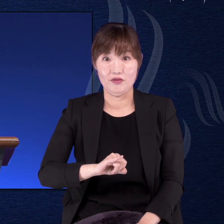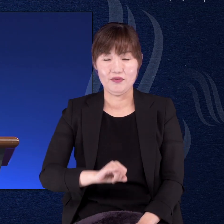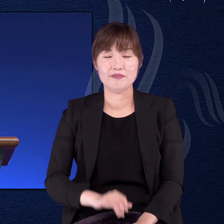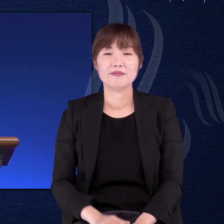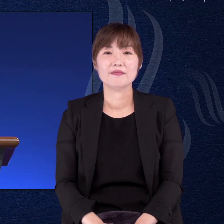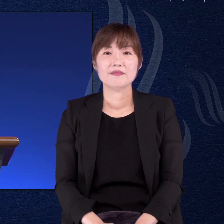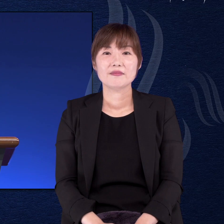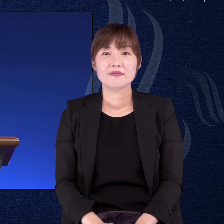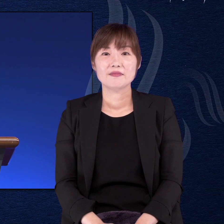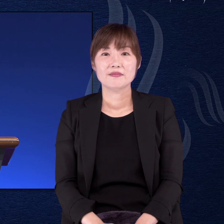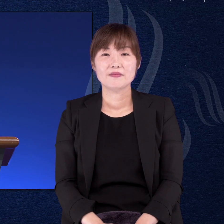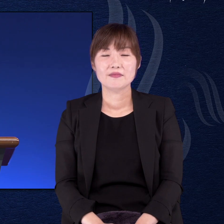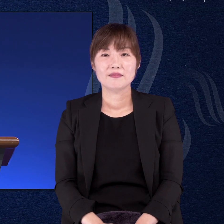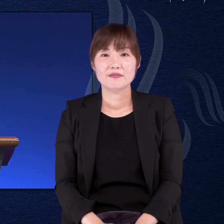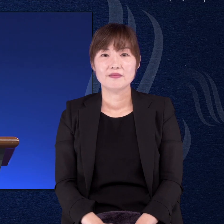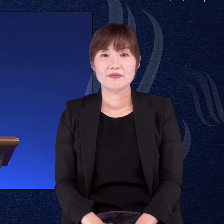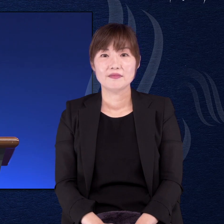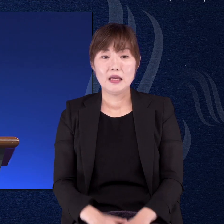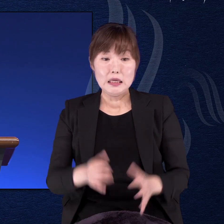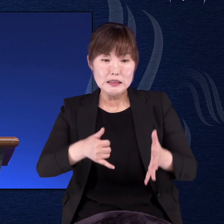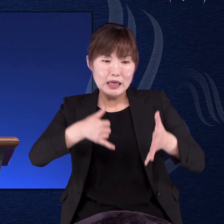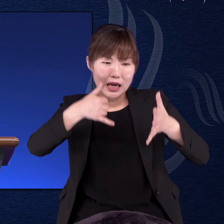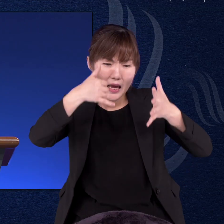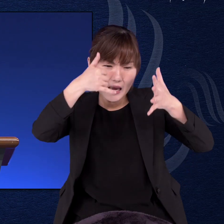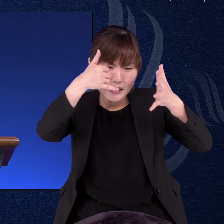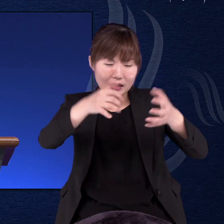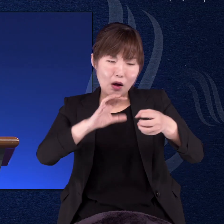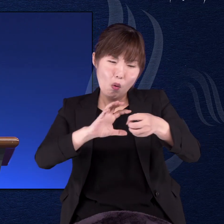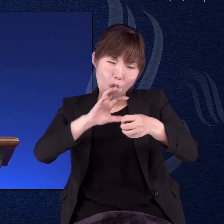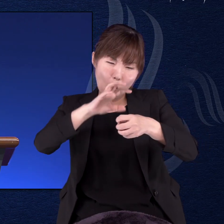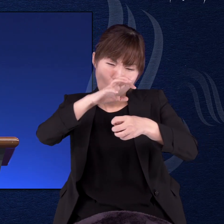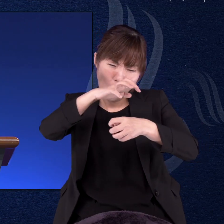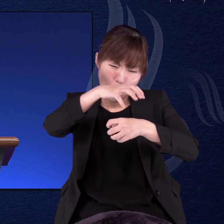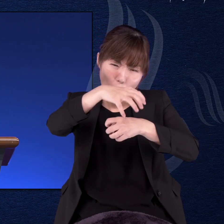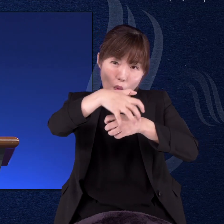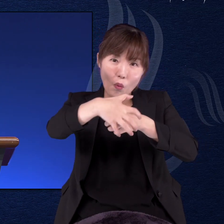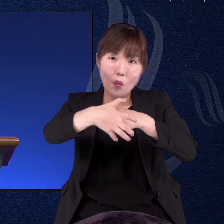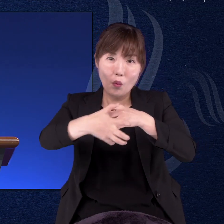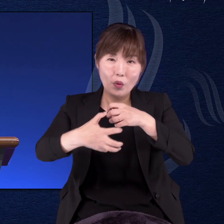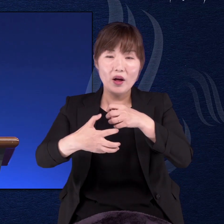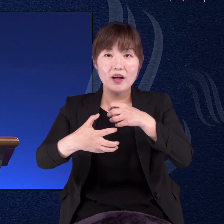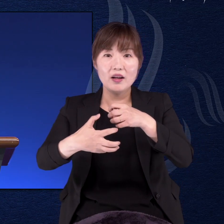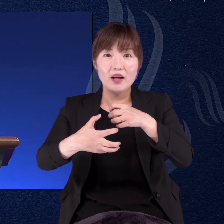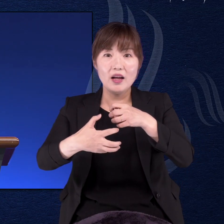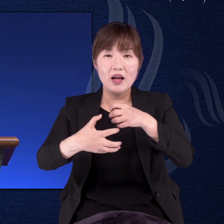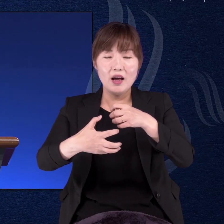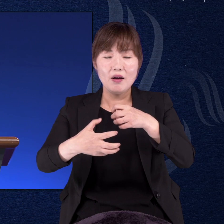세상 어느 곳에 가든 누구를 만나든 우리는 아무런 걱정할 게 없어요.